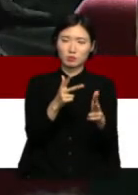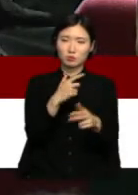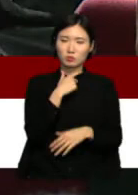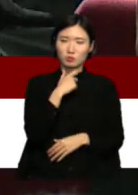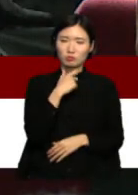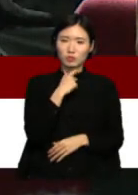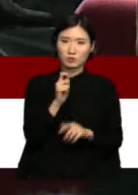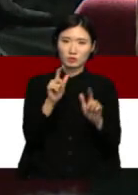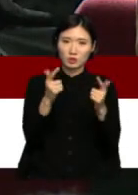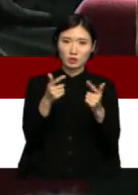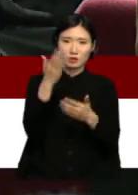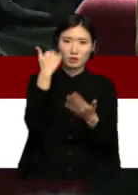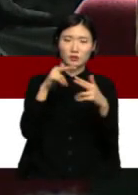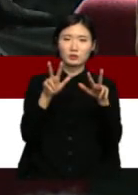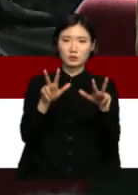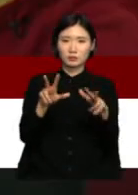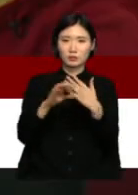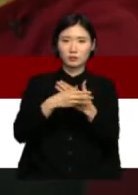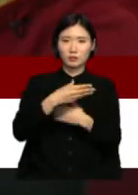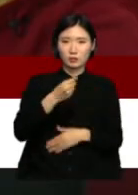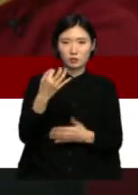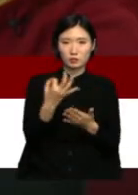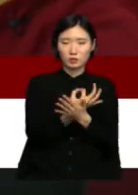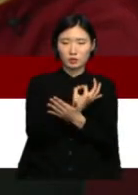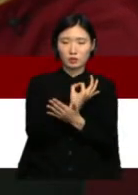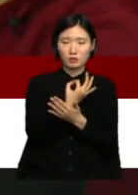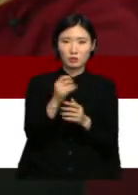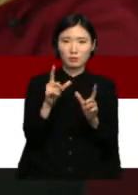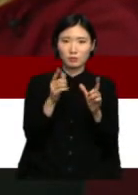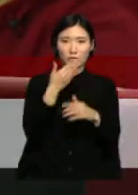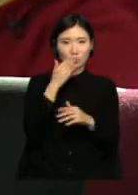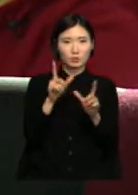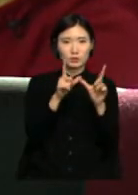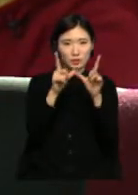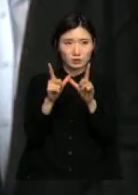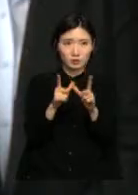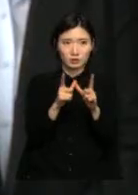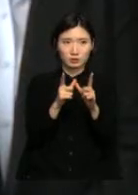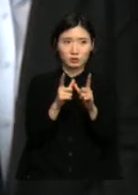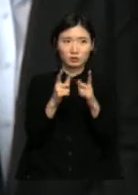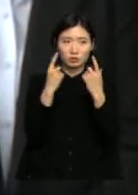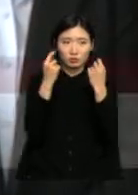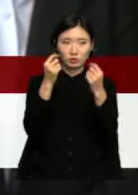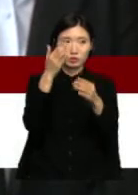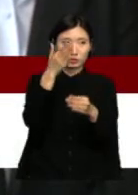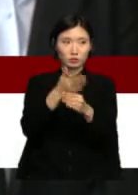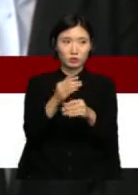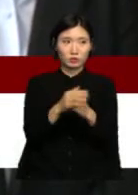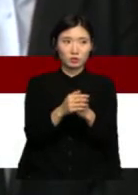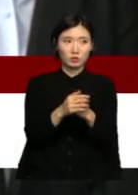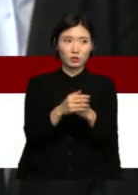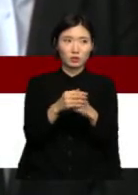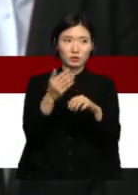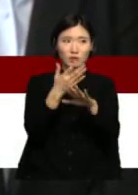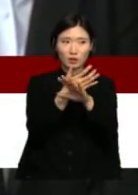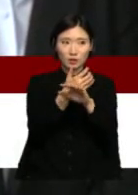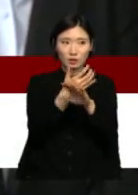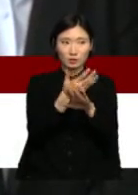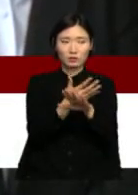이들은 예나 지금이나 임대 수익을 통한 생계 유지를 고수하고 있습니다. 남은 땅에 왜